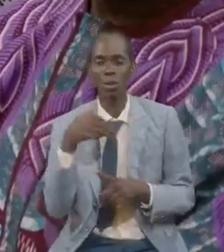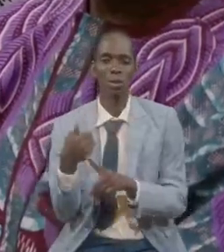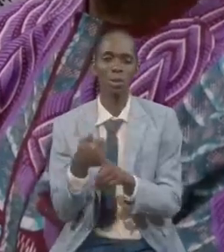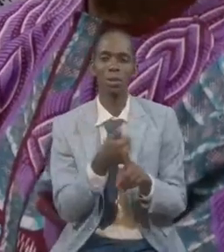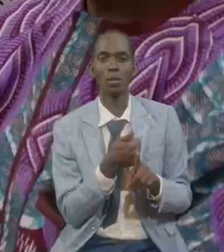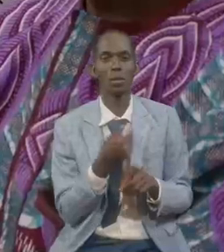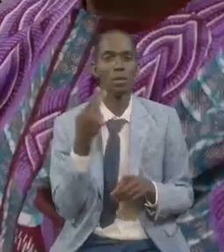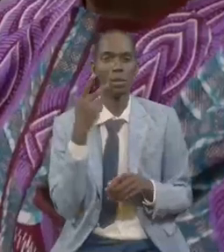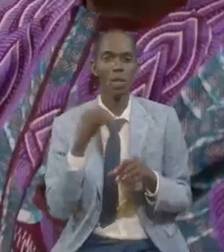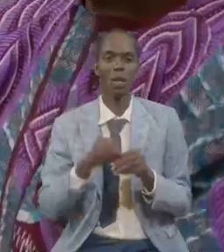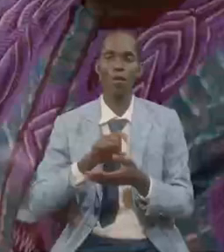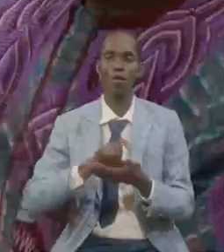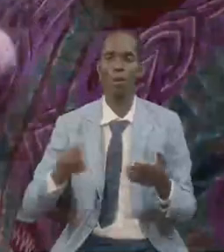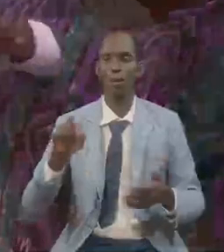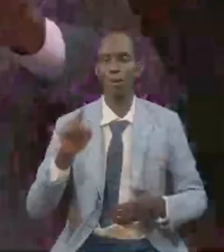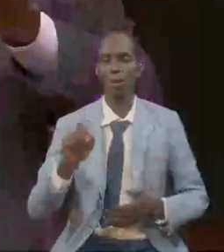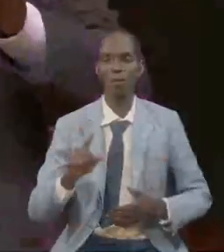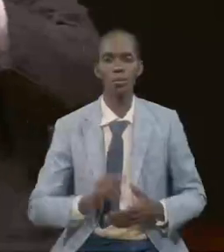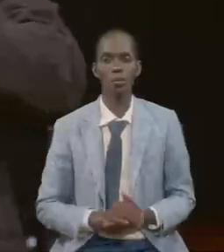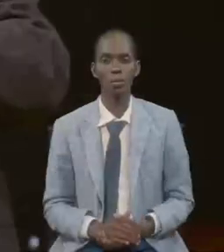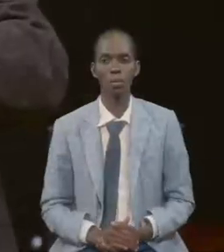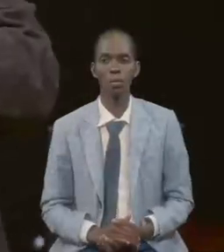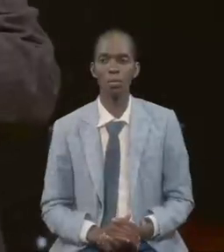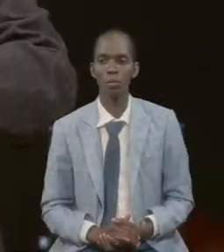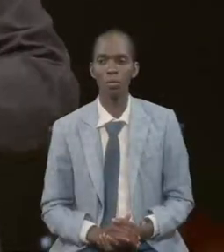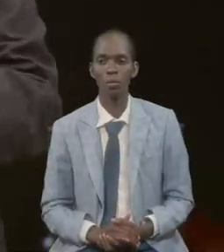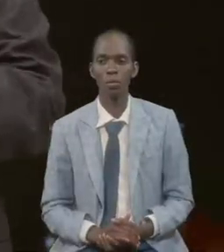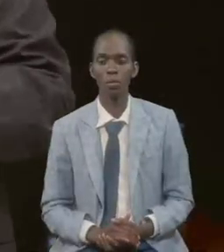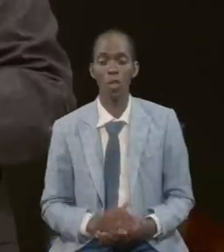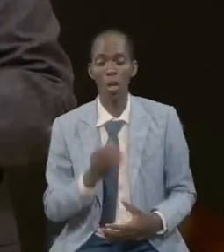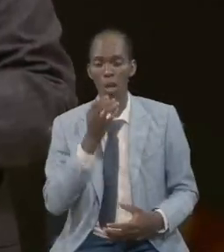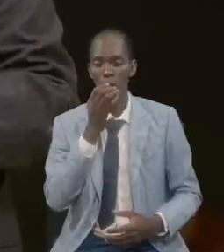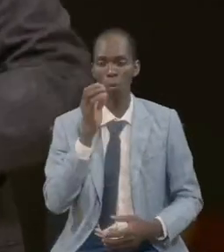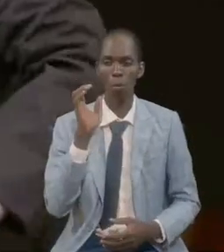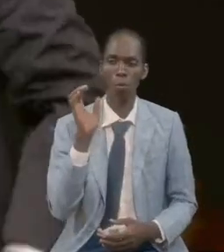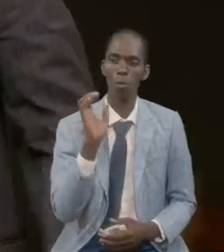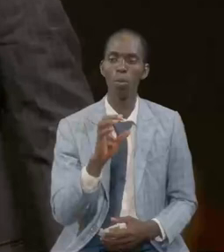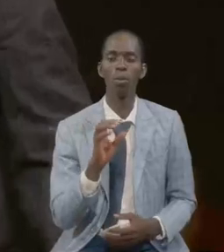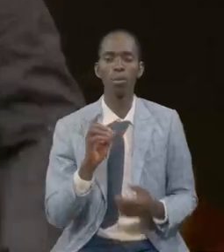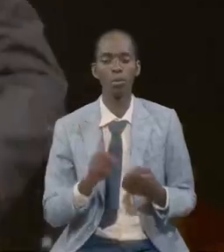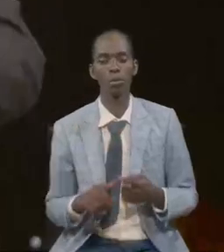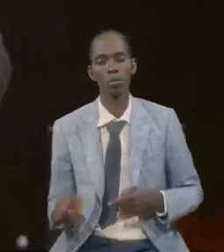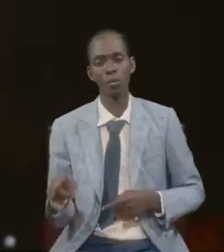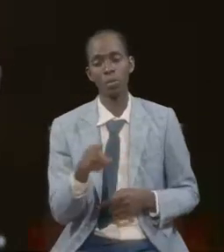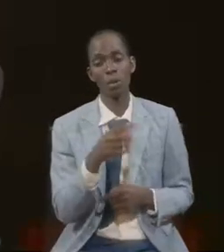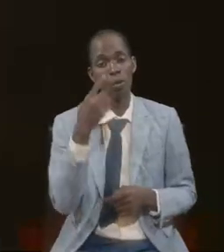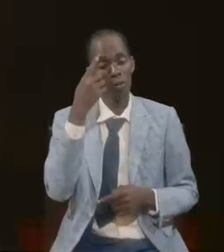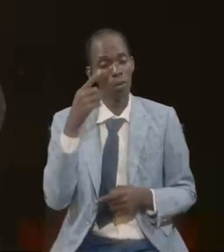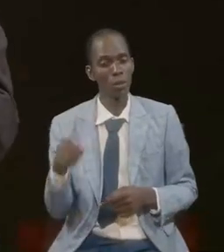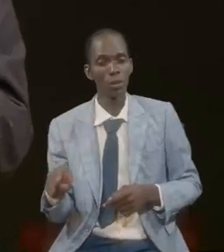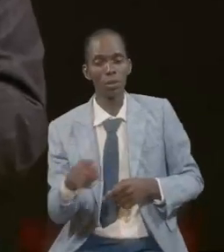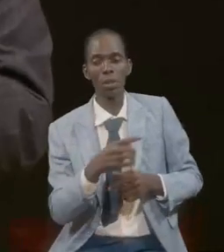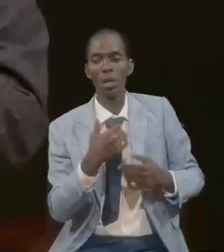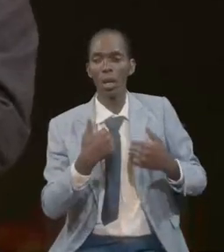se corrompre. Verset 11. Malheur à eux, car ils